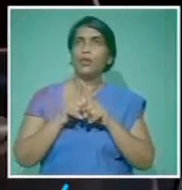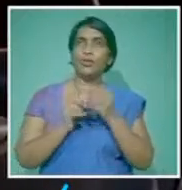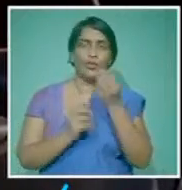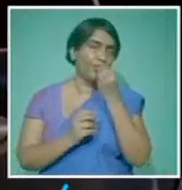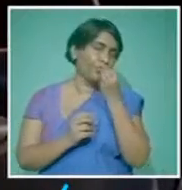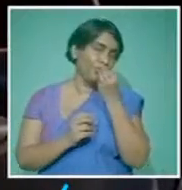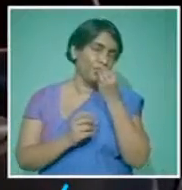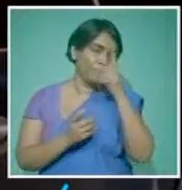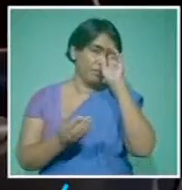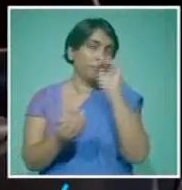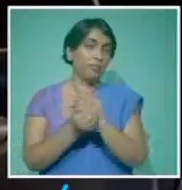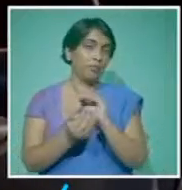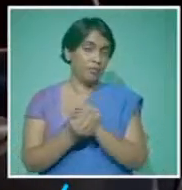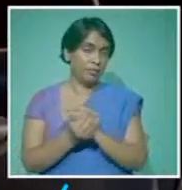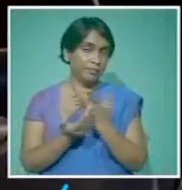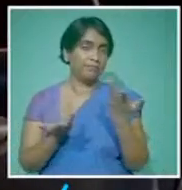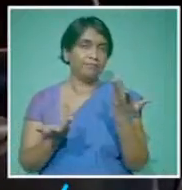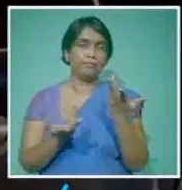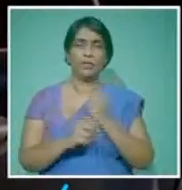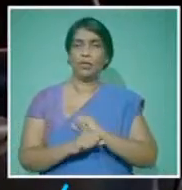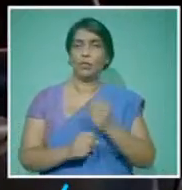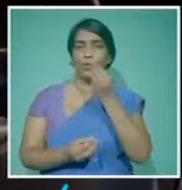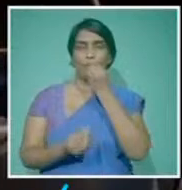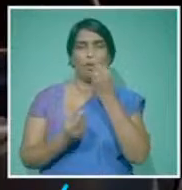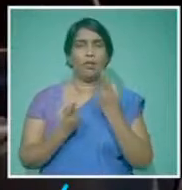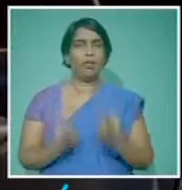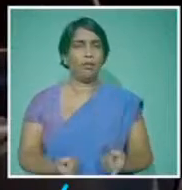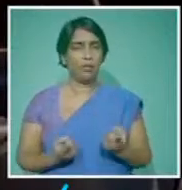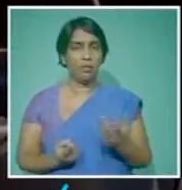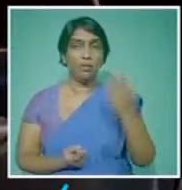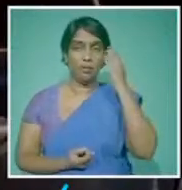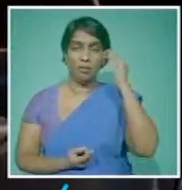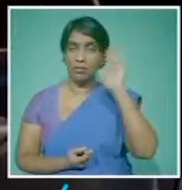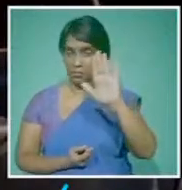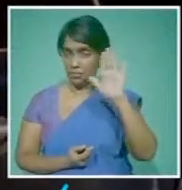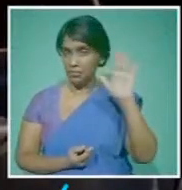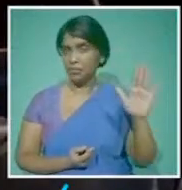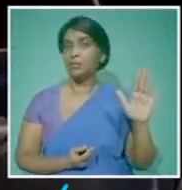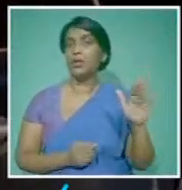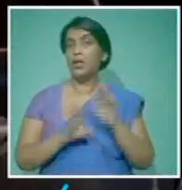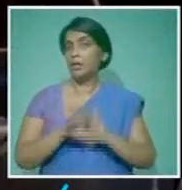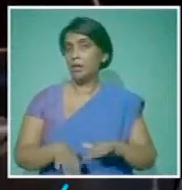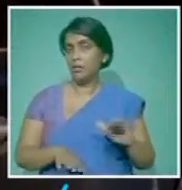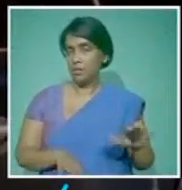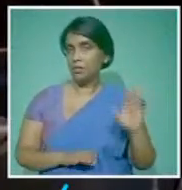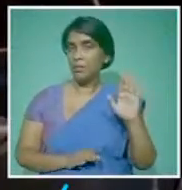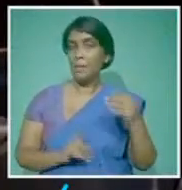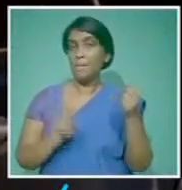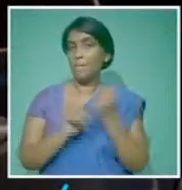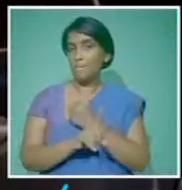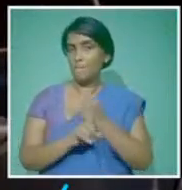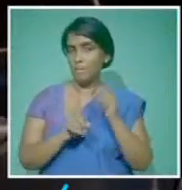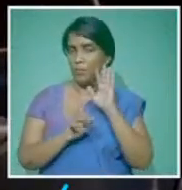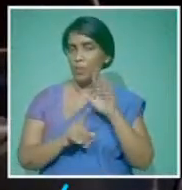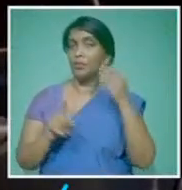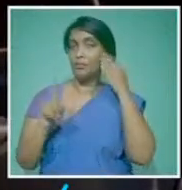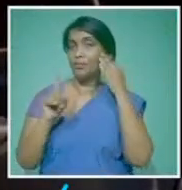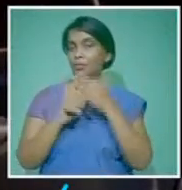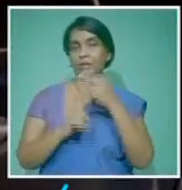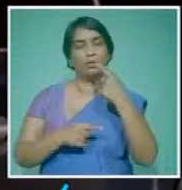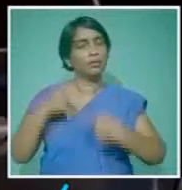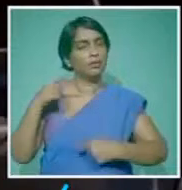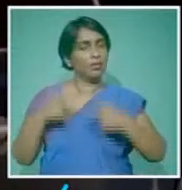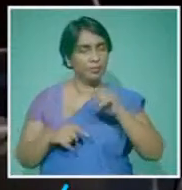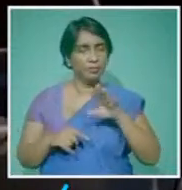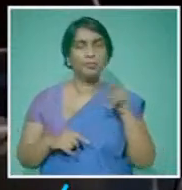ආහාර අනාරක්ෂිත භාවය සහ මන්ද පෝෂණය විශේෂයෙන්ම කාන්තාවන් සහ දරුවන් මත බලපාන විදිය ගැන මේ විවාදය